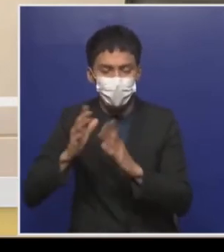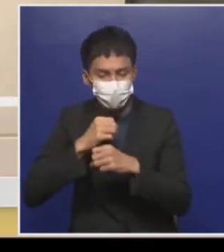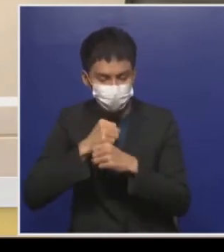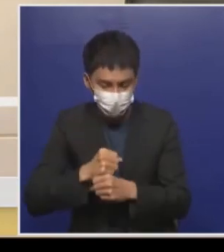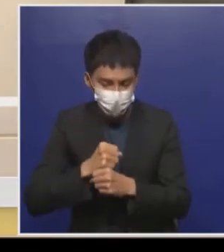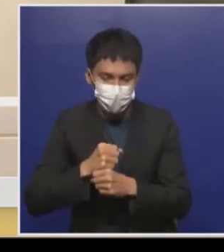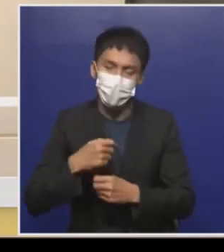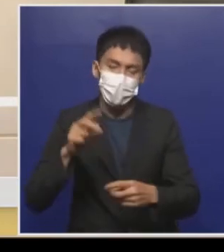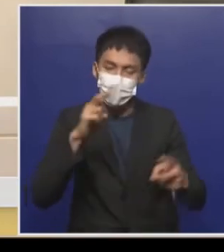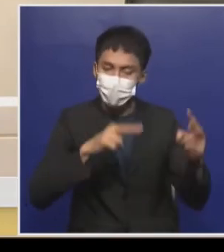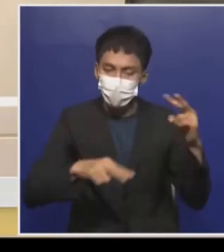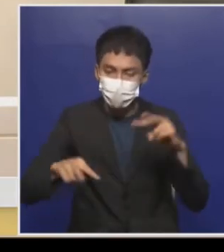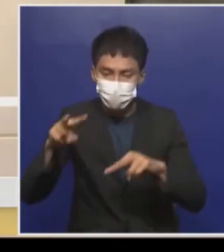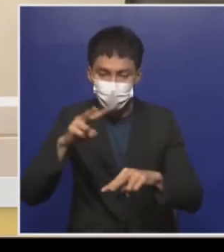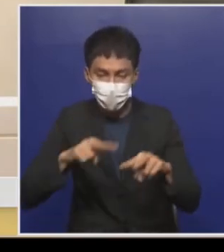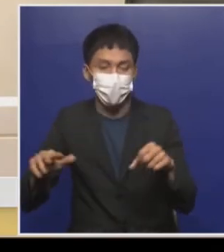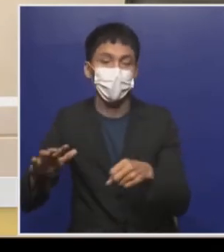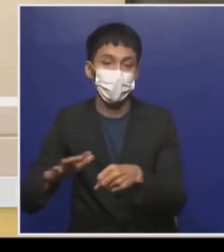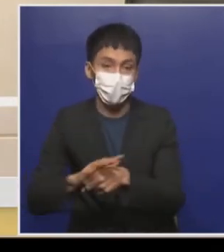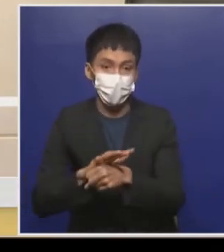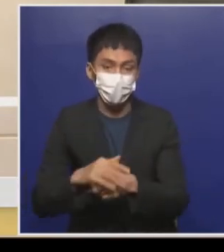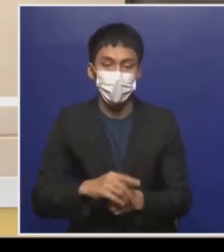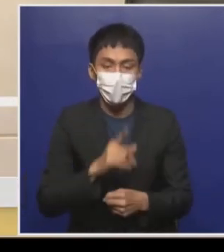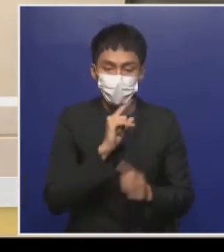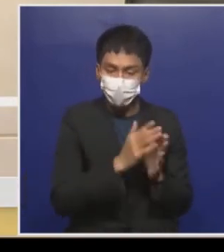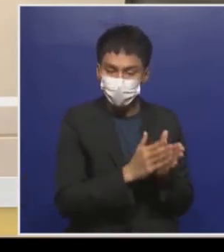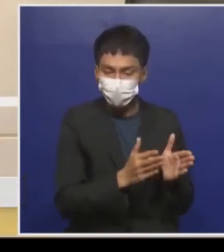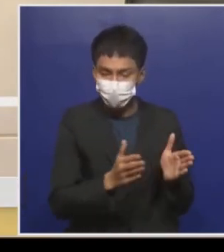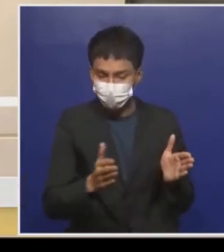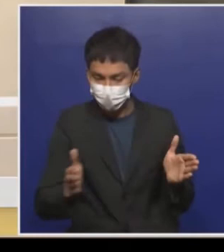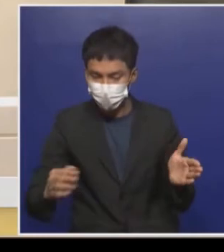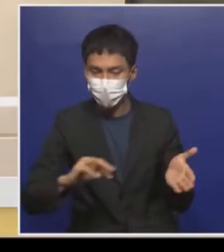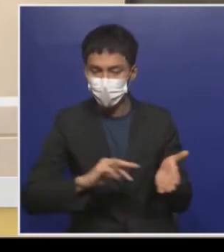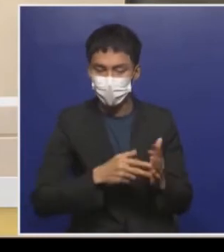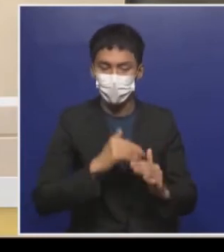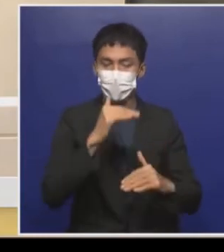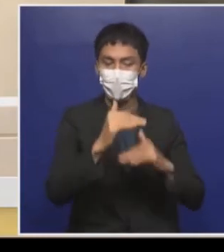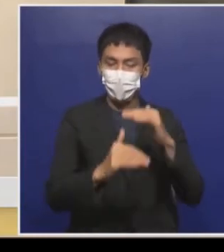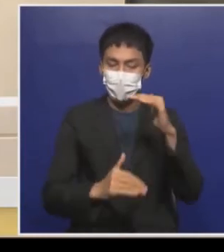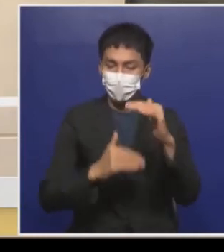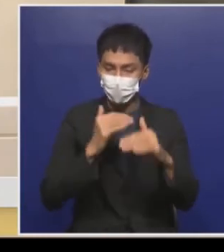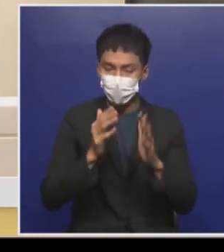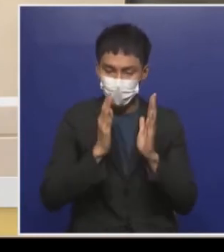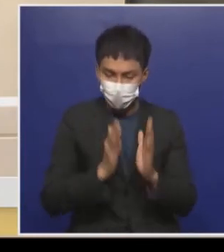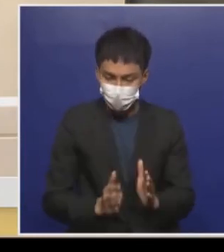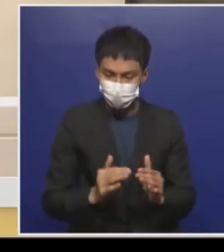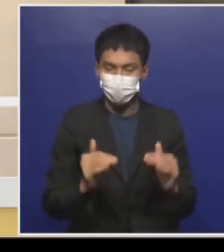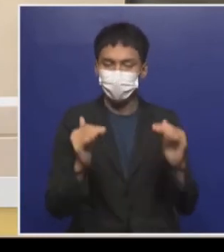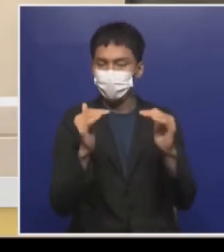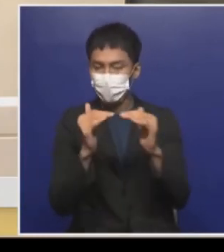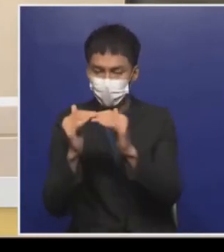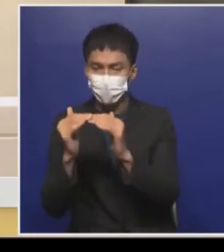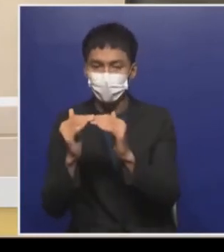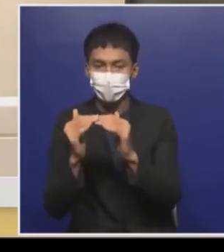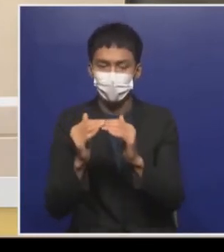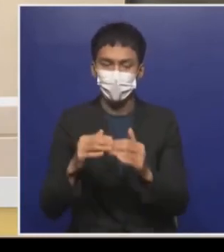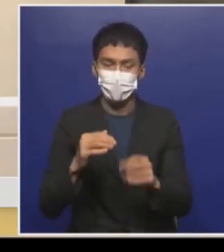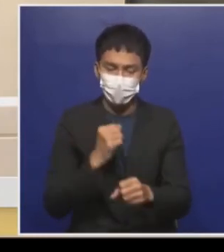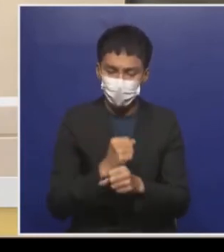ที่ผมพมาทั้หมนั้ ทจะเหนได้เลยว่าเราได้พัฒนาคนทุกช่วงไวตามนัยบอรัฐบาล อย่างเต็มคามสามารถ